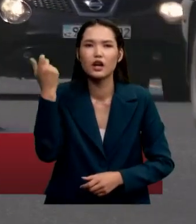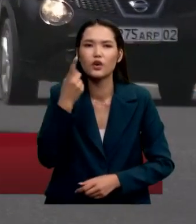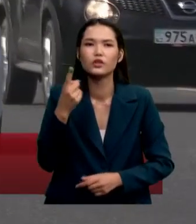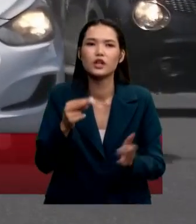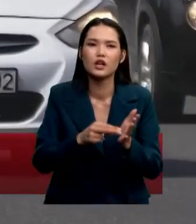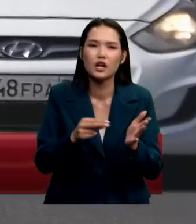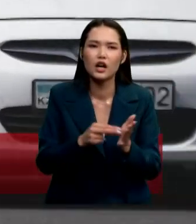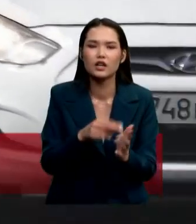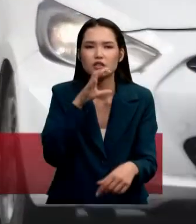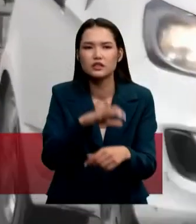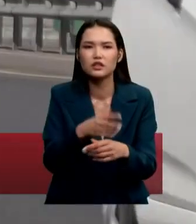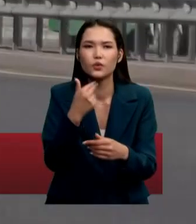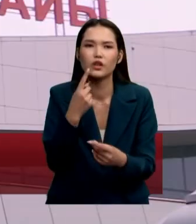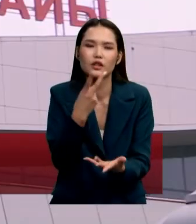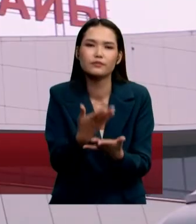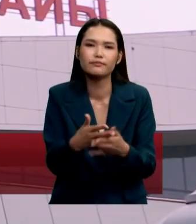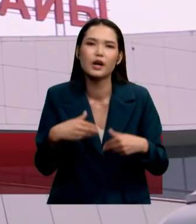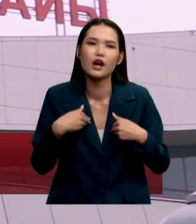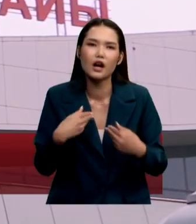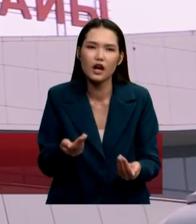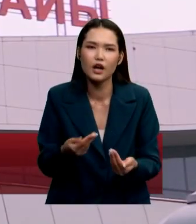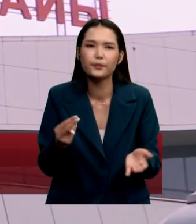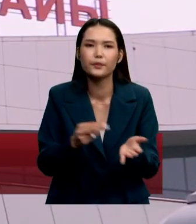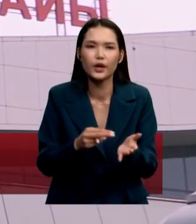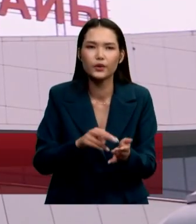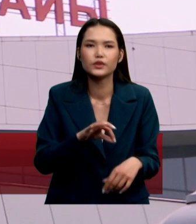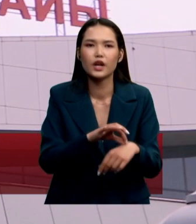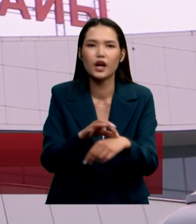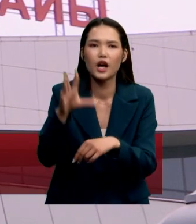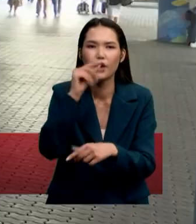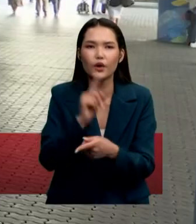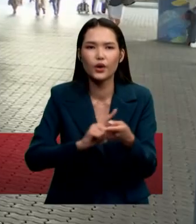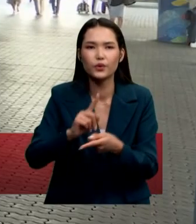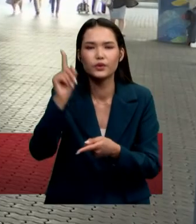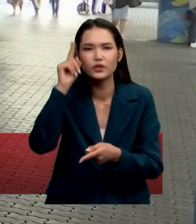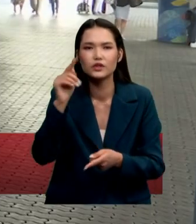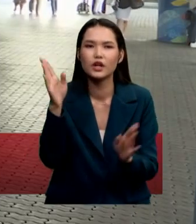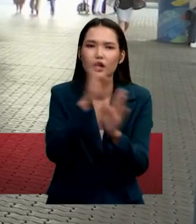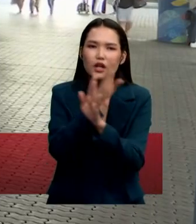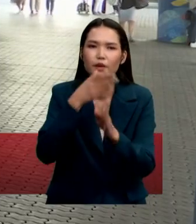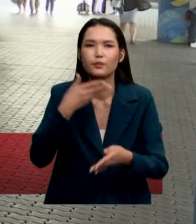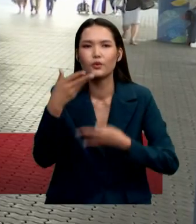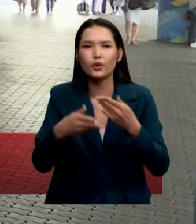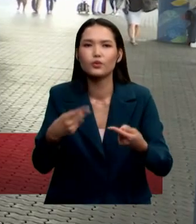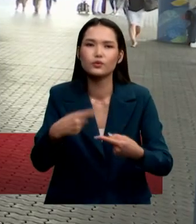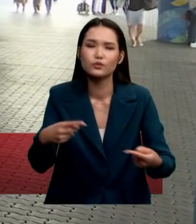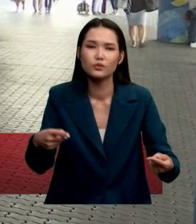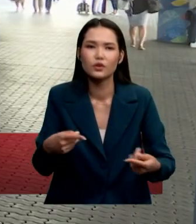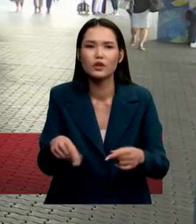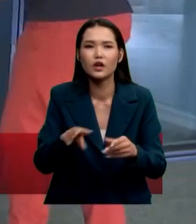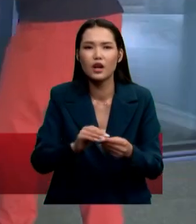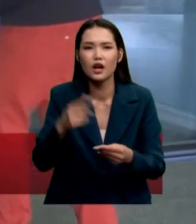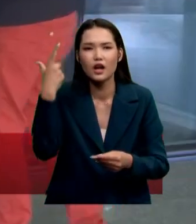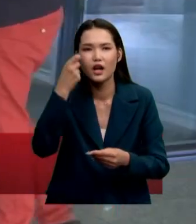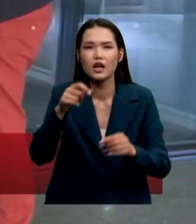что расценки не фиксированы, а лишь рекомендуемые. Стоимость поездки может меняться с учетом погоды, спроса, ну и других факторов. На